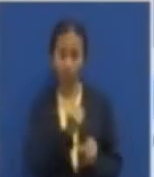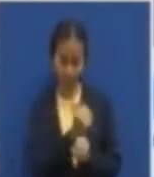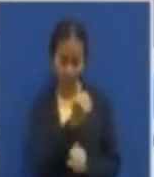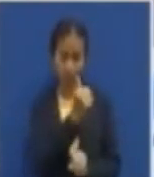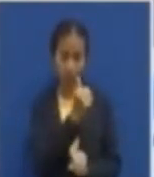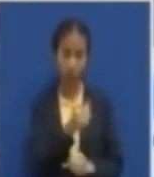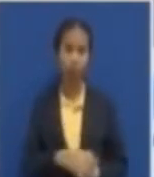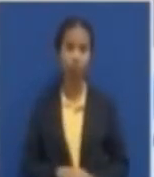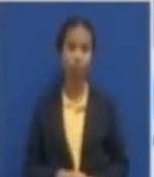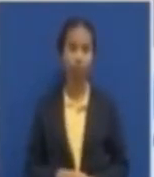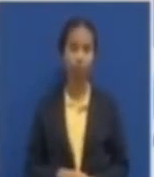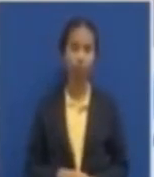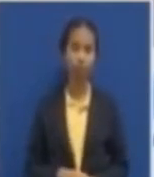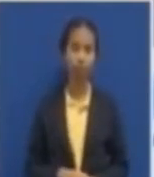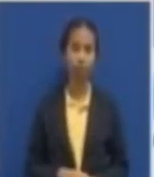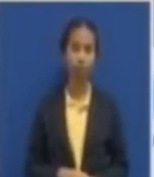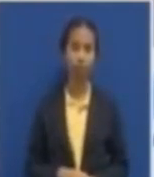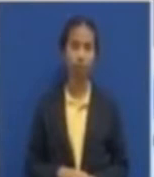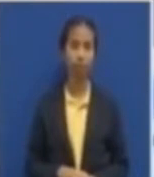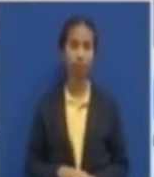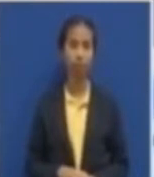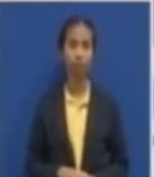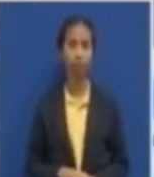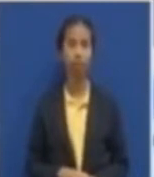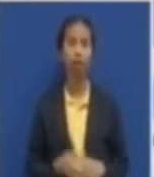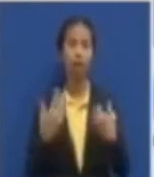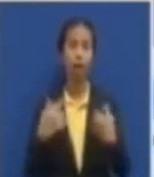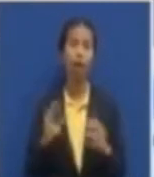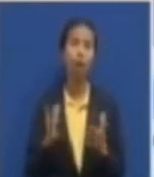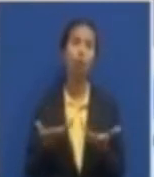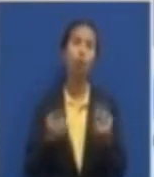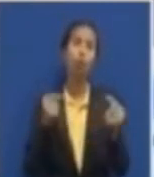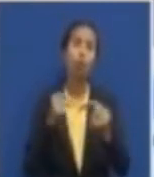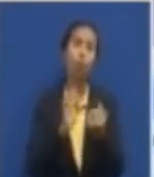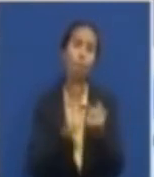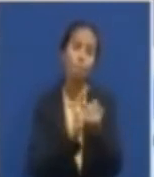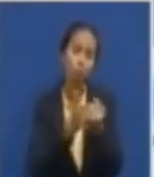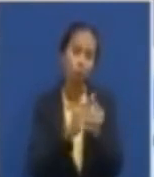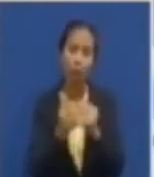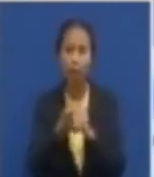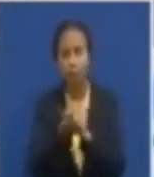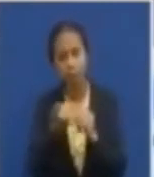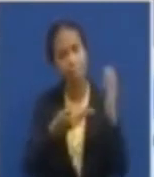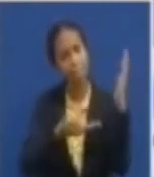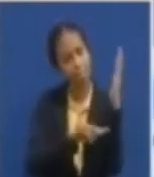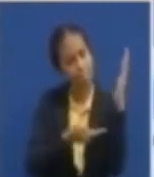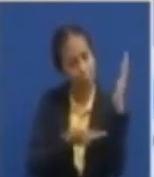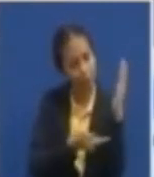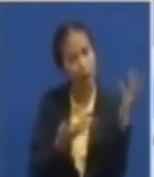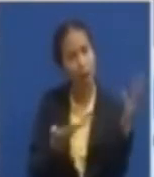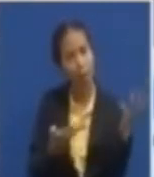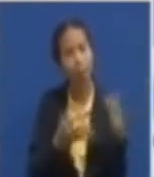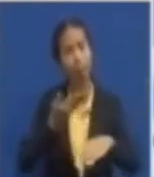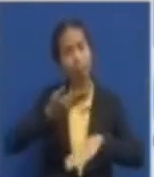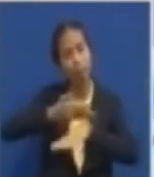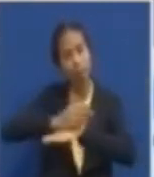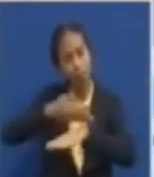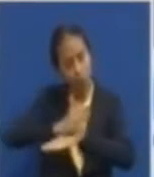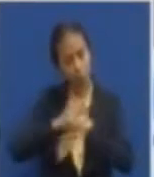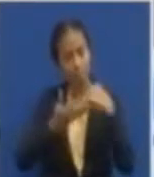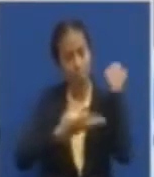นะครับแล้วก็ในส่วนของพืชอื่นนะครับไม่ว่าจะเป็นเรื่องปาล์มน้ำมันไม่ว่าจะเป็นเรื่องสับปะรดมันสำป